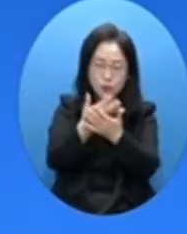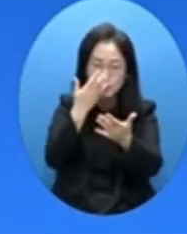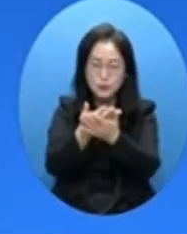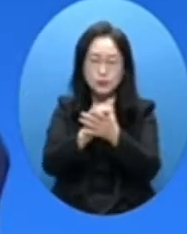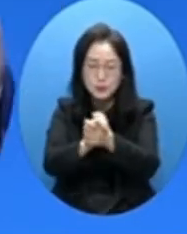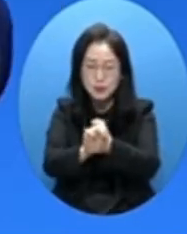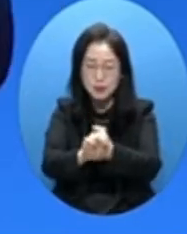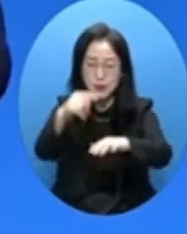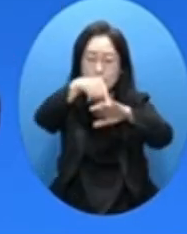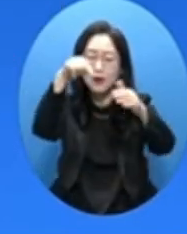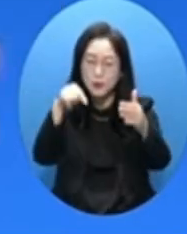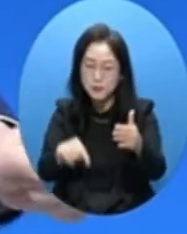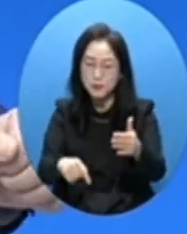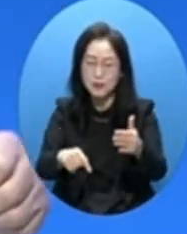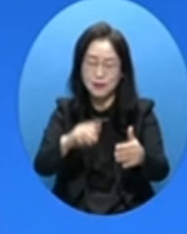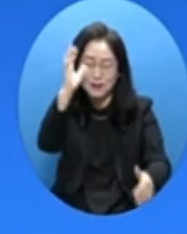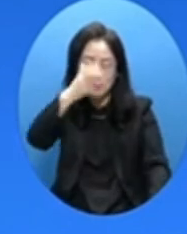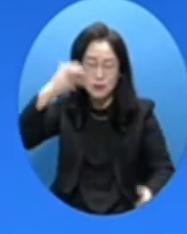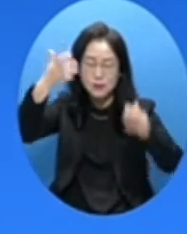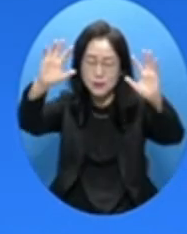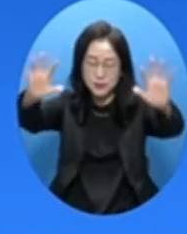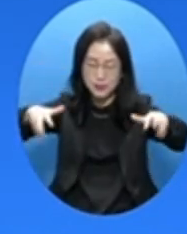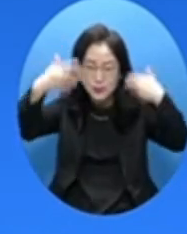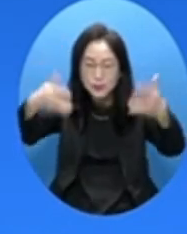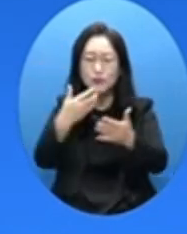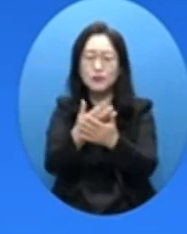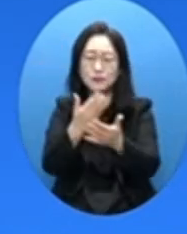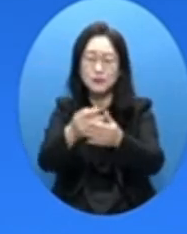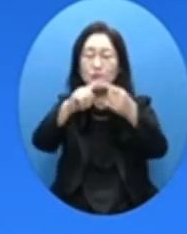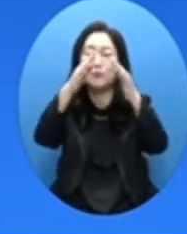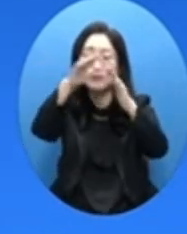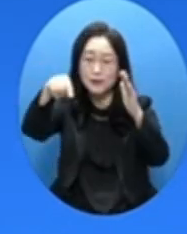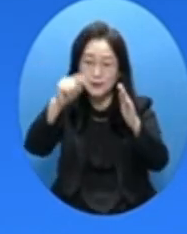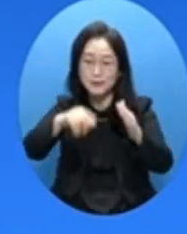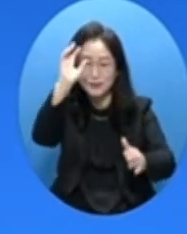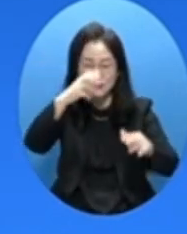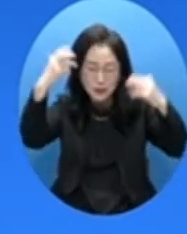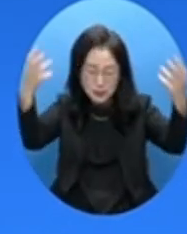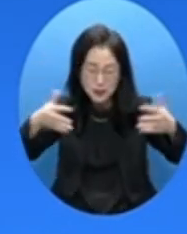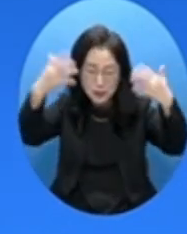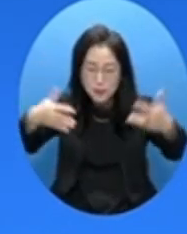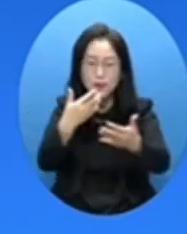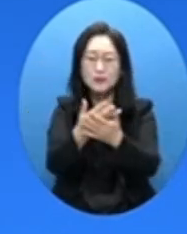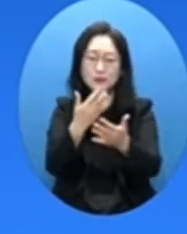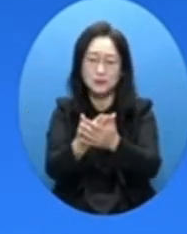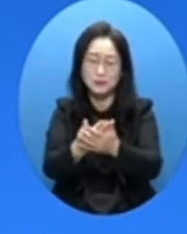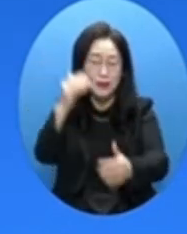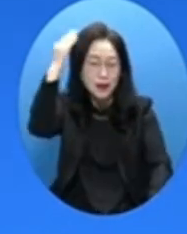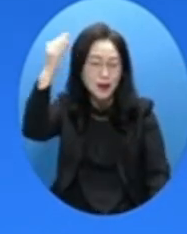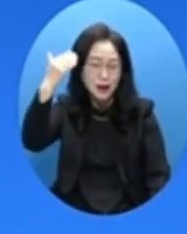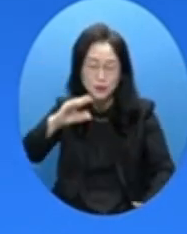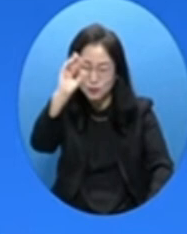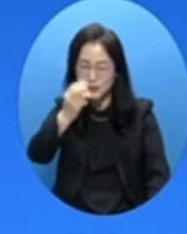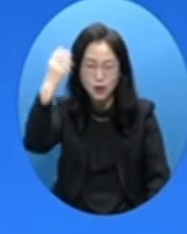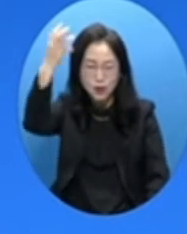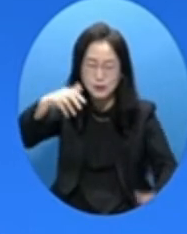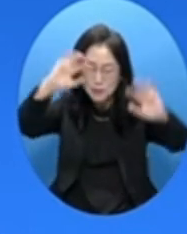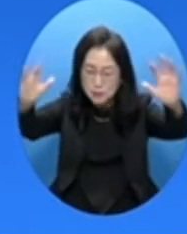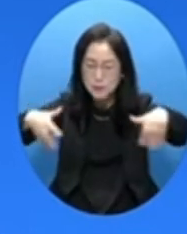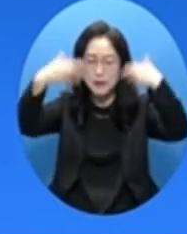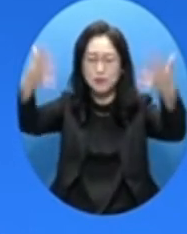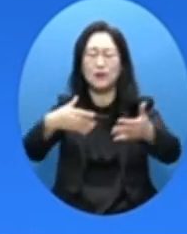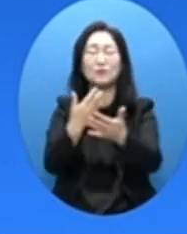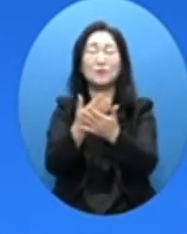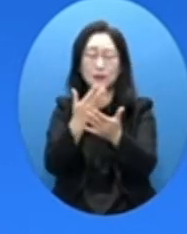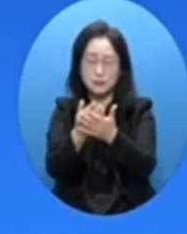우리 마음 가운데 성령의 바람이 불어오게 하여 주옵소서이 교회의 성령의 발에 부르게 하여 주옵소서 우리 대한민국의 성령의 바램이 불어오게 하여